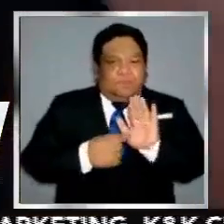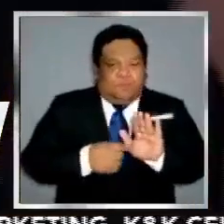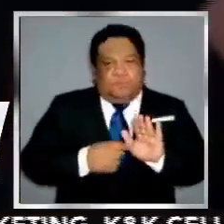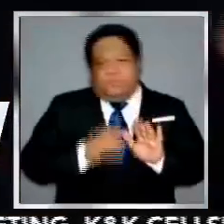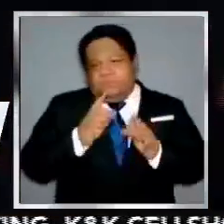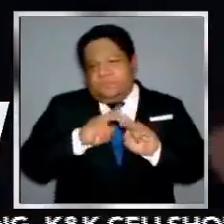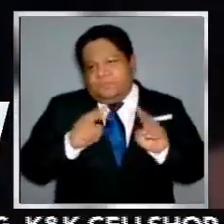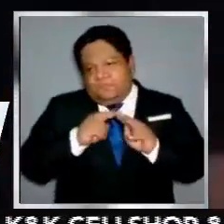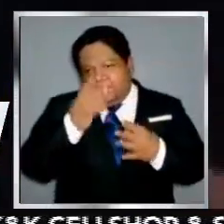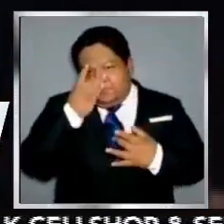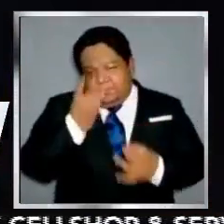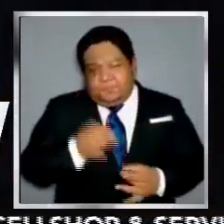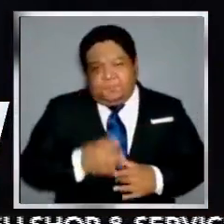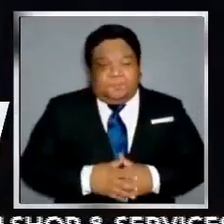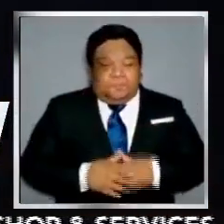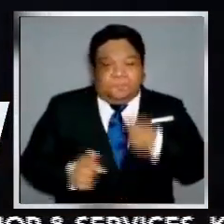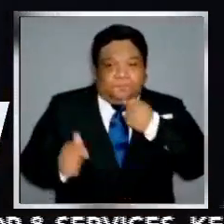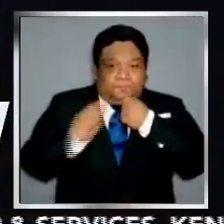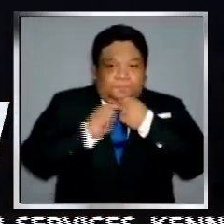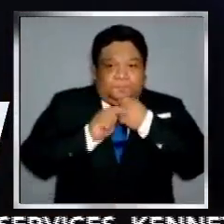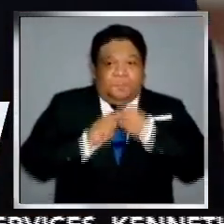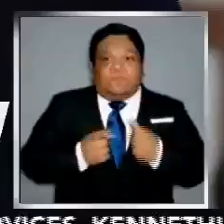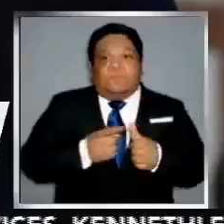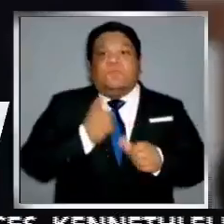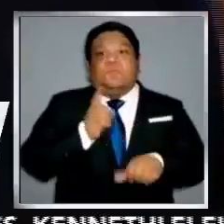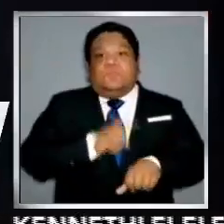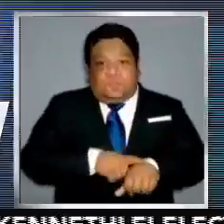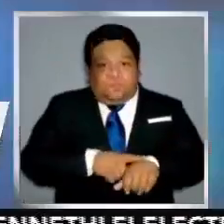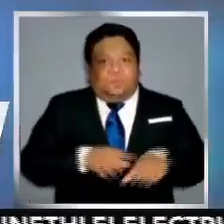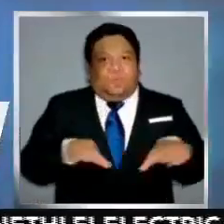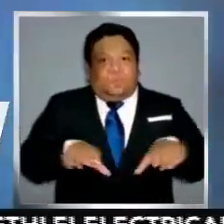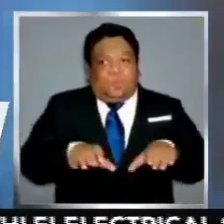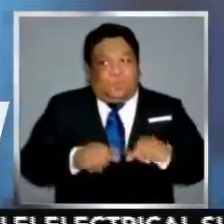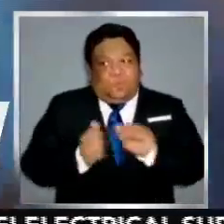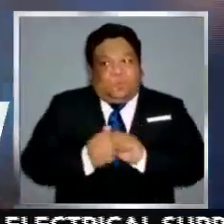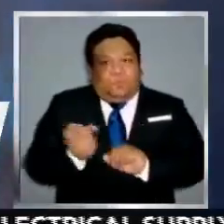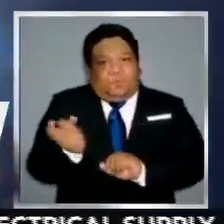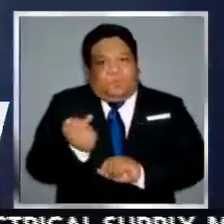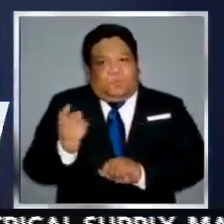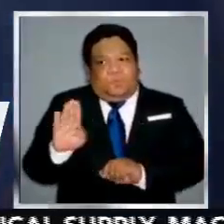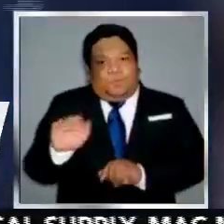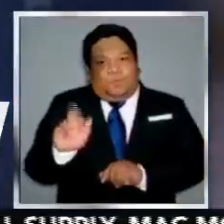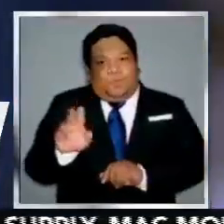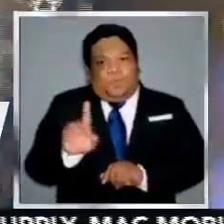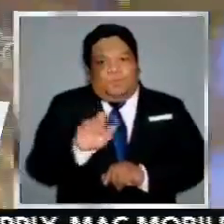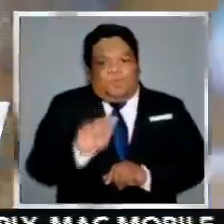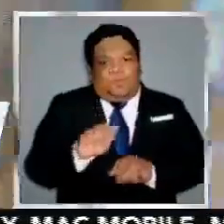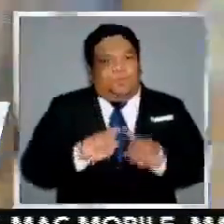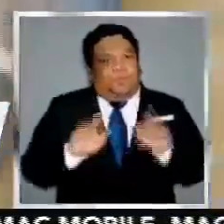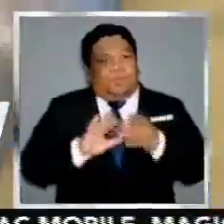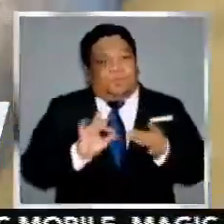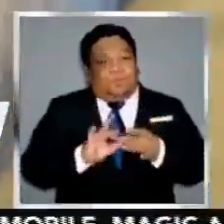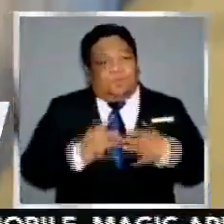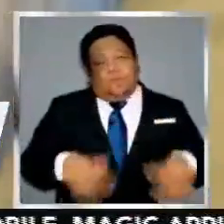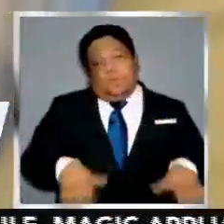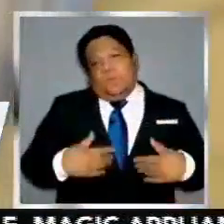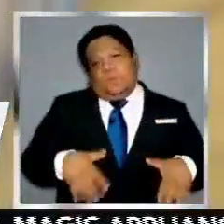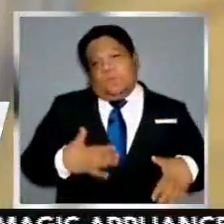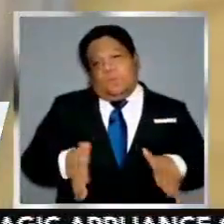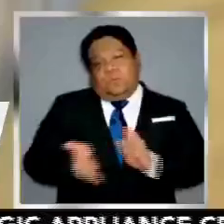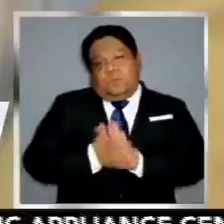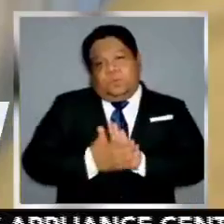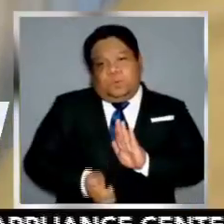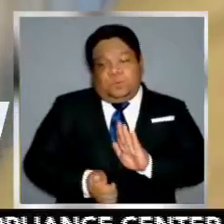time nakatrabaho ni Alice ang Barda at wala raw siyang ibang masabi kundi papuri. Barbie is such a sweet girl.